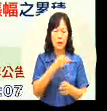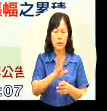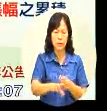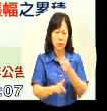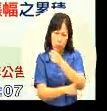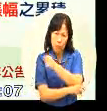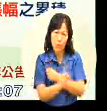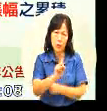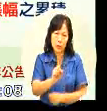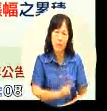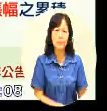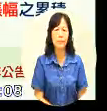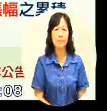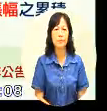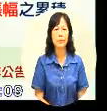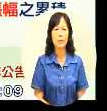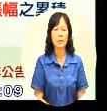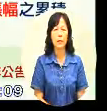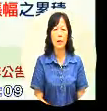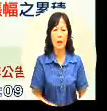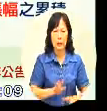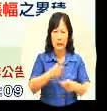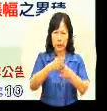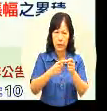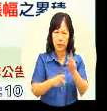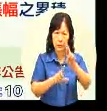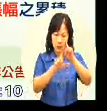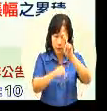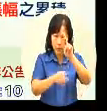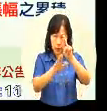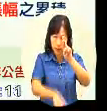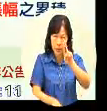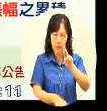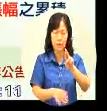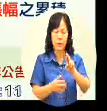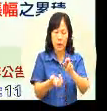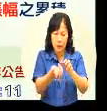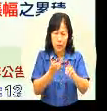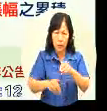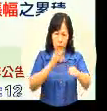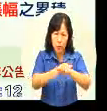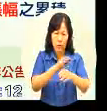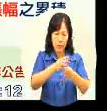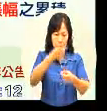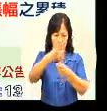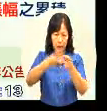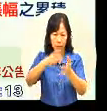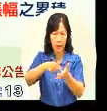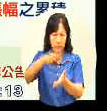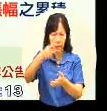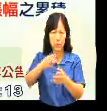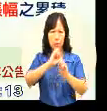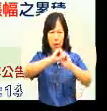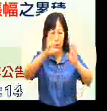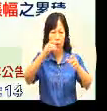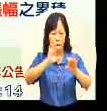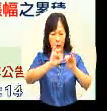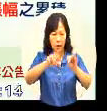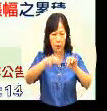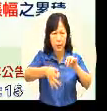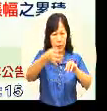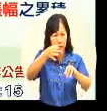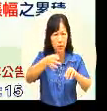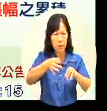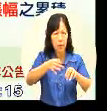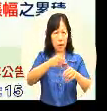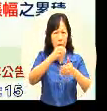样，就是今年底前需完成三年一次的公告地价重新规定，建